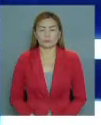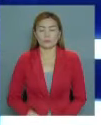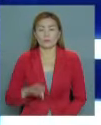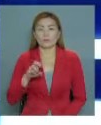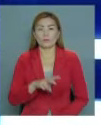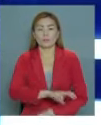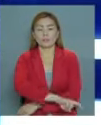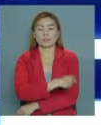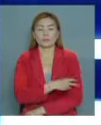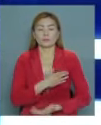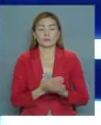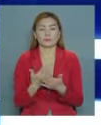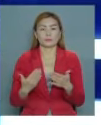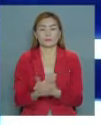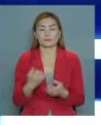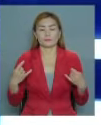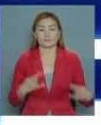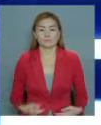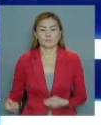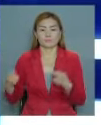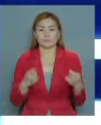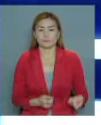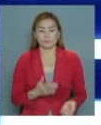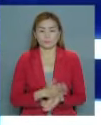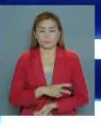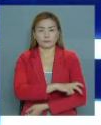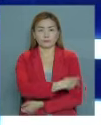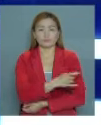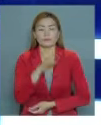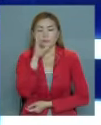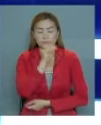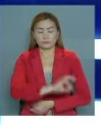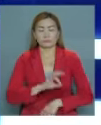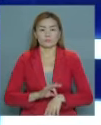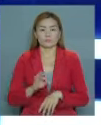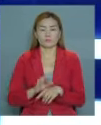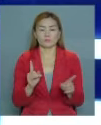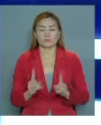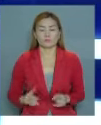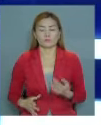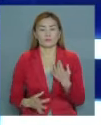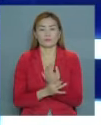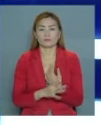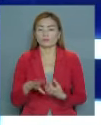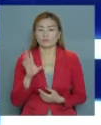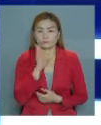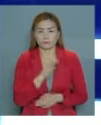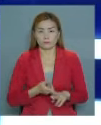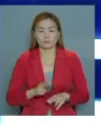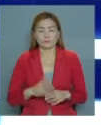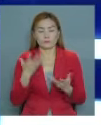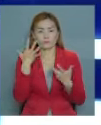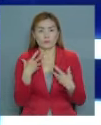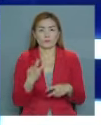Областная больница пополнилась эндоскопическим оборудованием. Врачи теперь смогут предотвращать серьезные заболевания благодаря